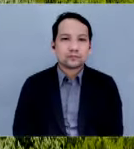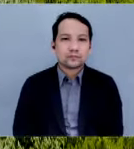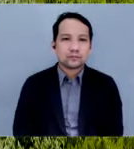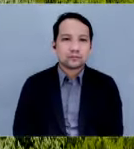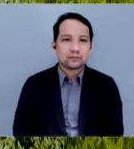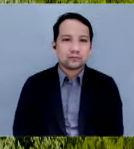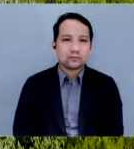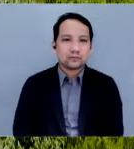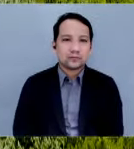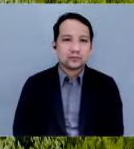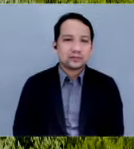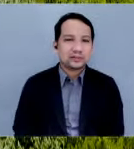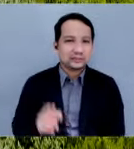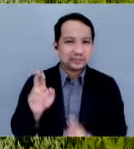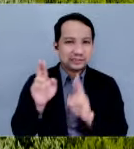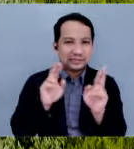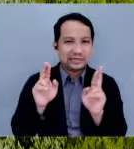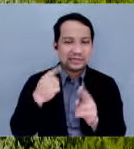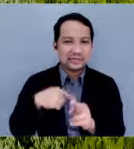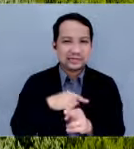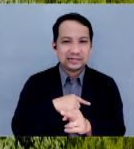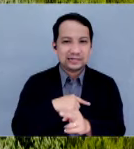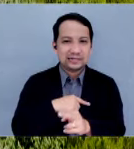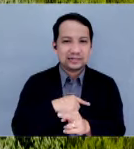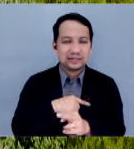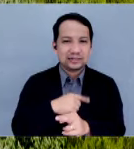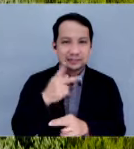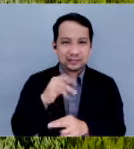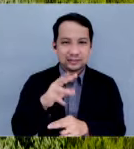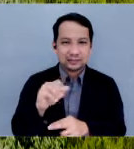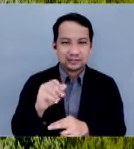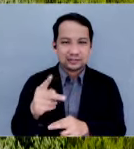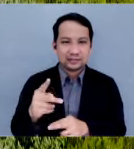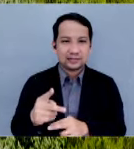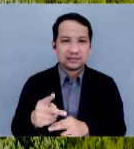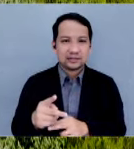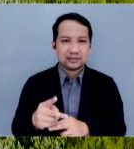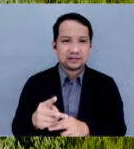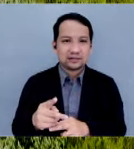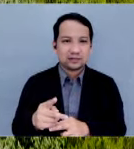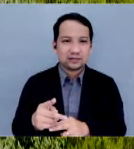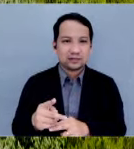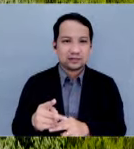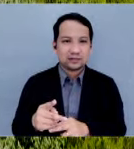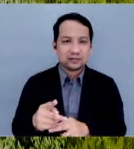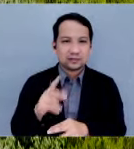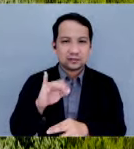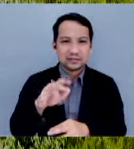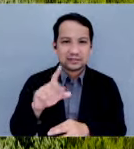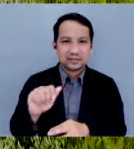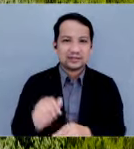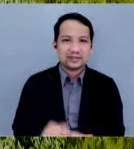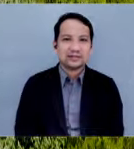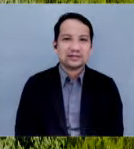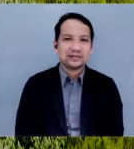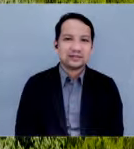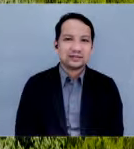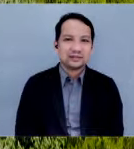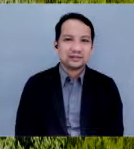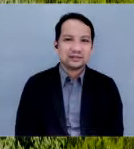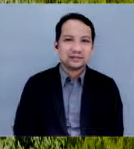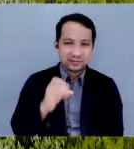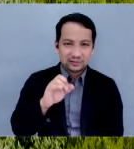Tara! Yun nga eh. Oo, you had me at kwek-kwek. Kwek-kwek ano eh, proben. Bibingka. At saka lumpia.